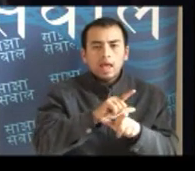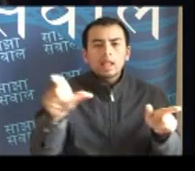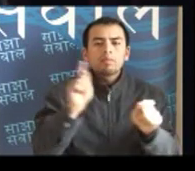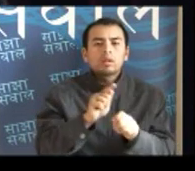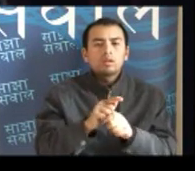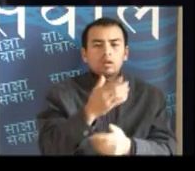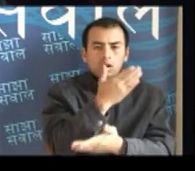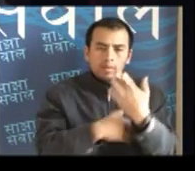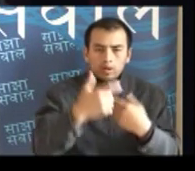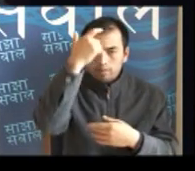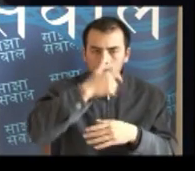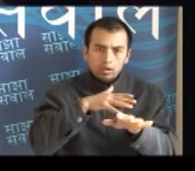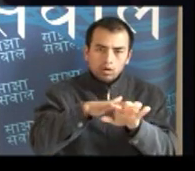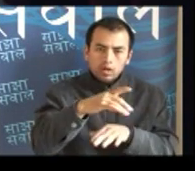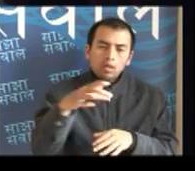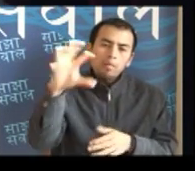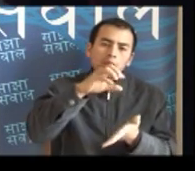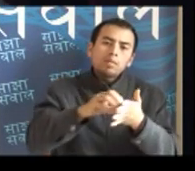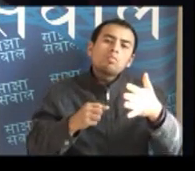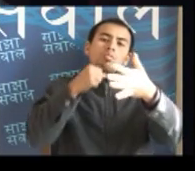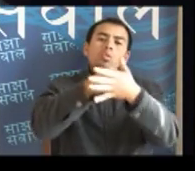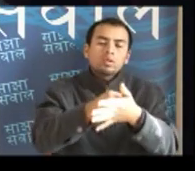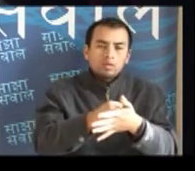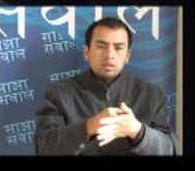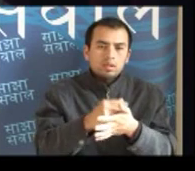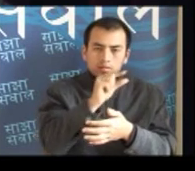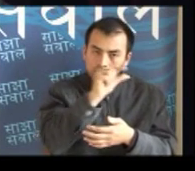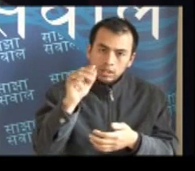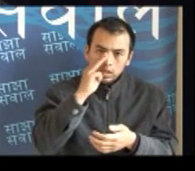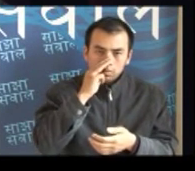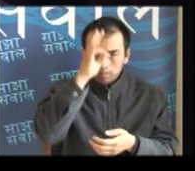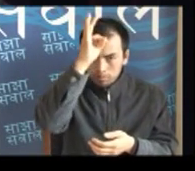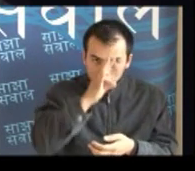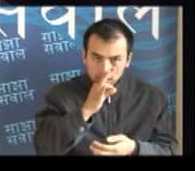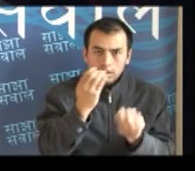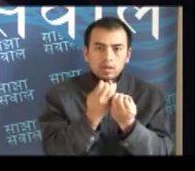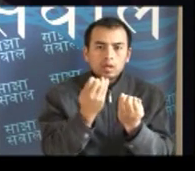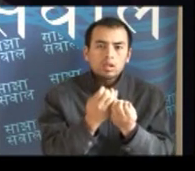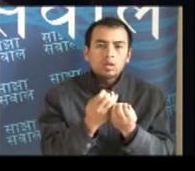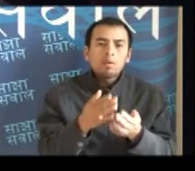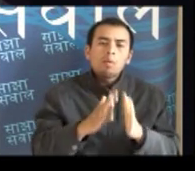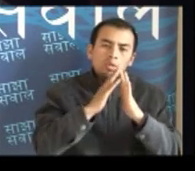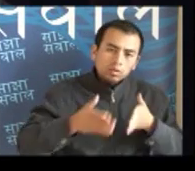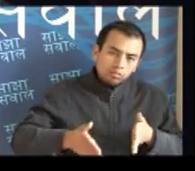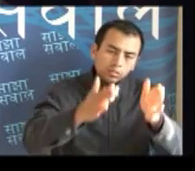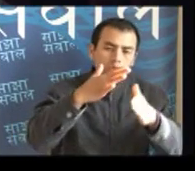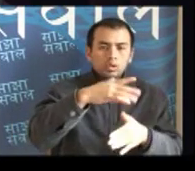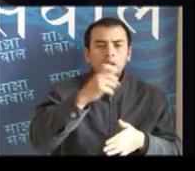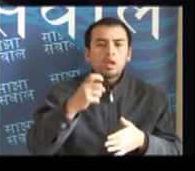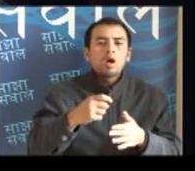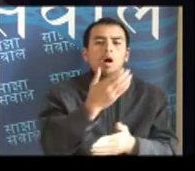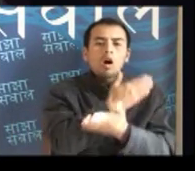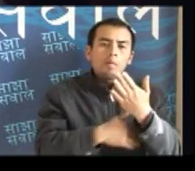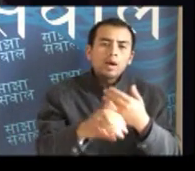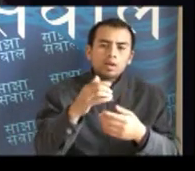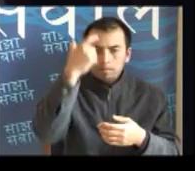कसरी अपाङ्गता भएका व्यक्तिहरूले सबै ठाउँमा पहुँच राख्ने भन्ने कुरामा विशेष गरेर भौतिक संरचनाहरूलाई अपाङ्गता